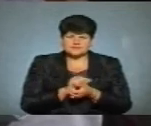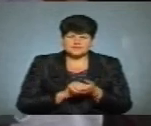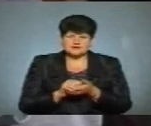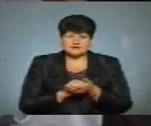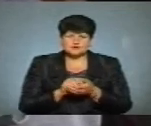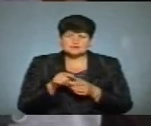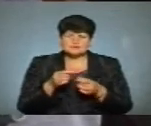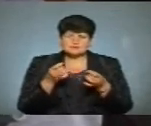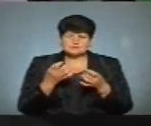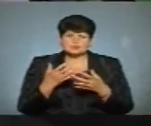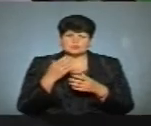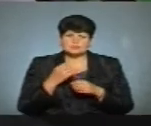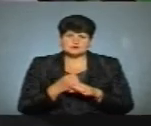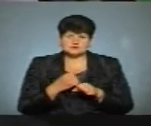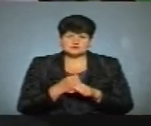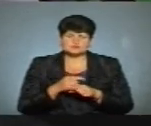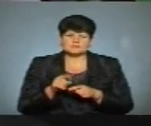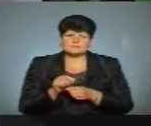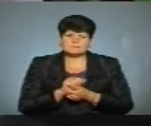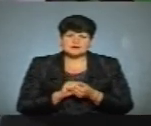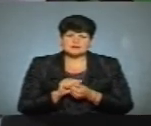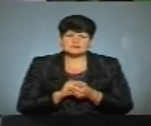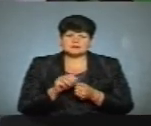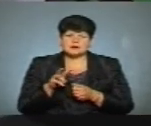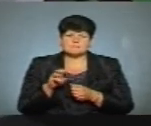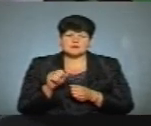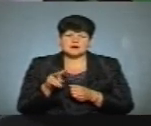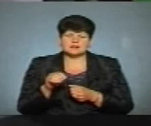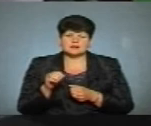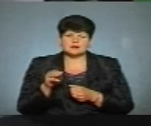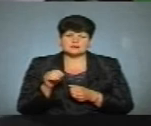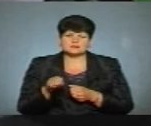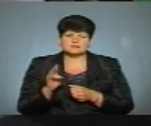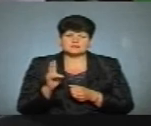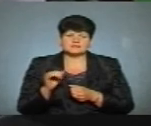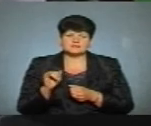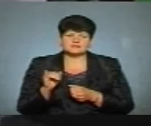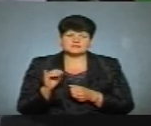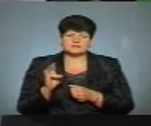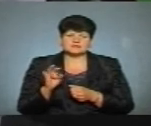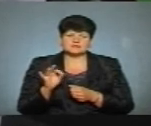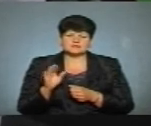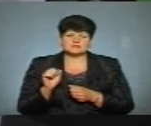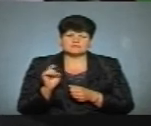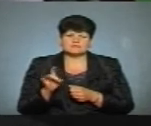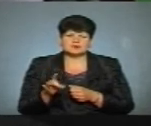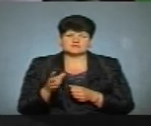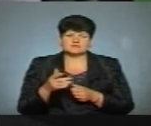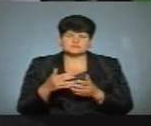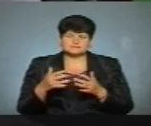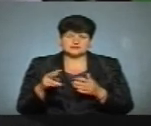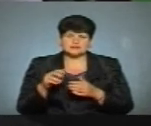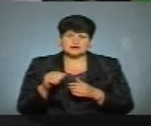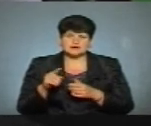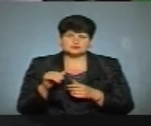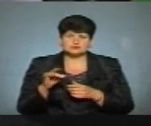є працювати і моделювати. А так, що ми перетираємо малахіт, кіновар, аурі-пігмент, реальгар,